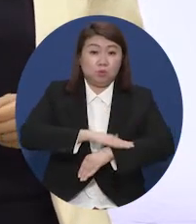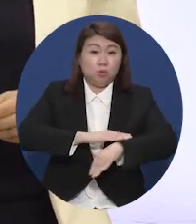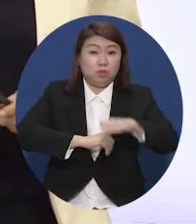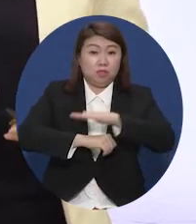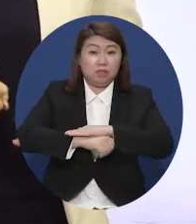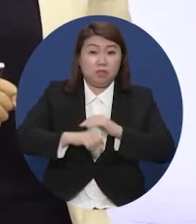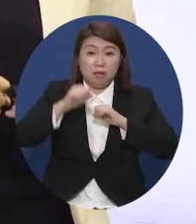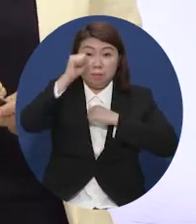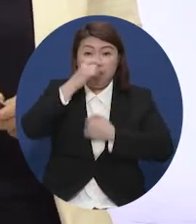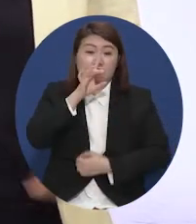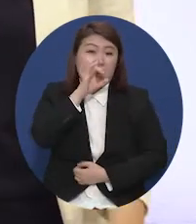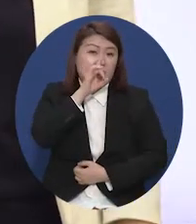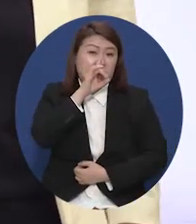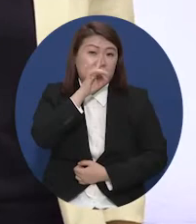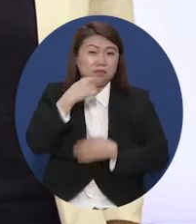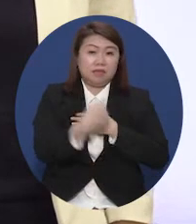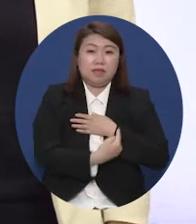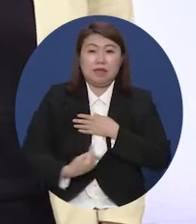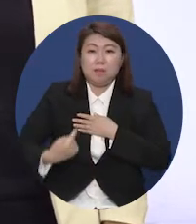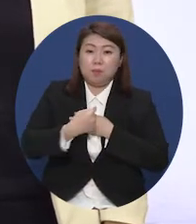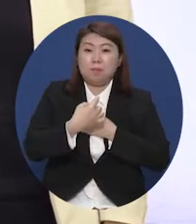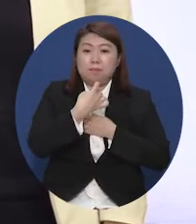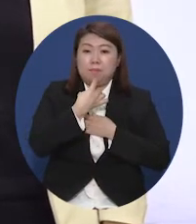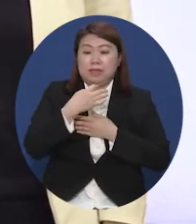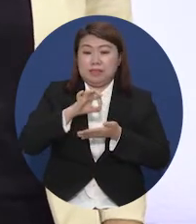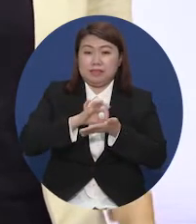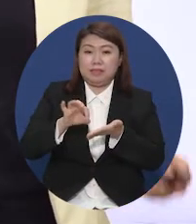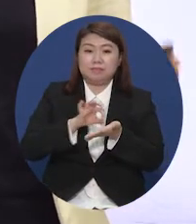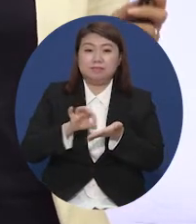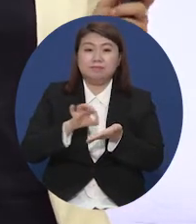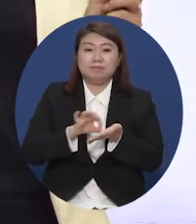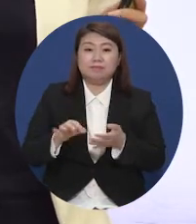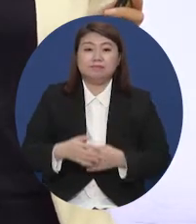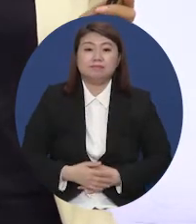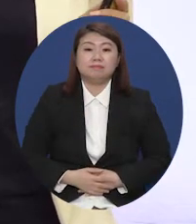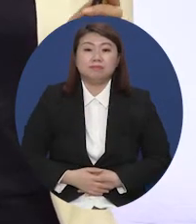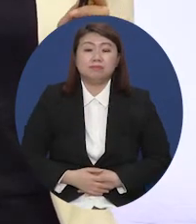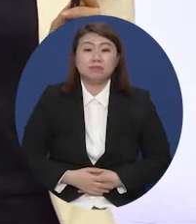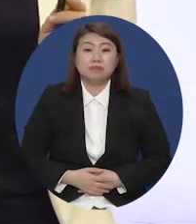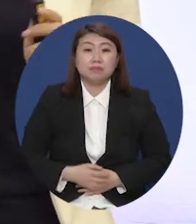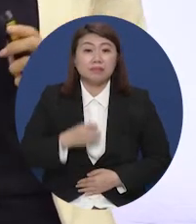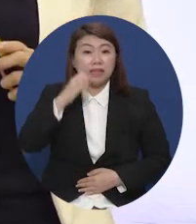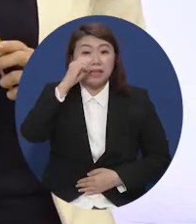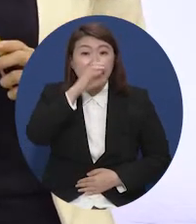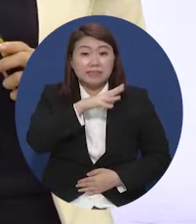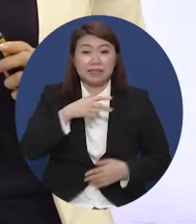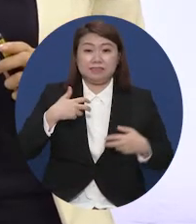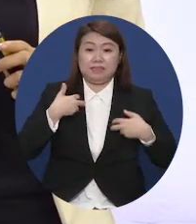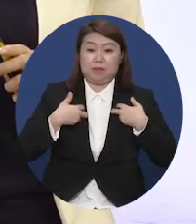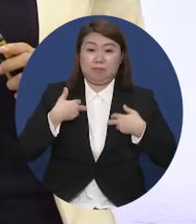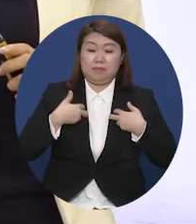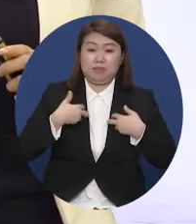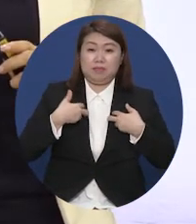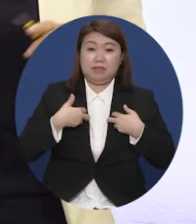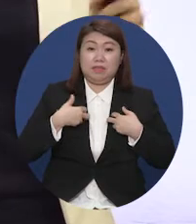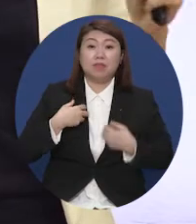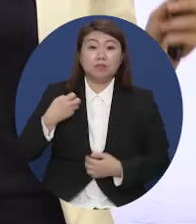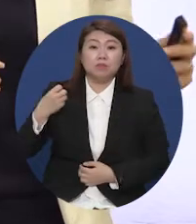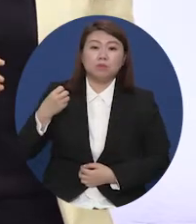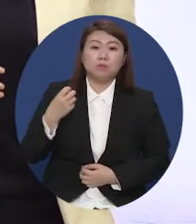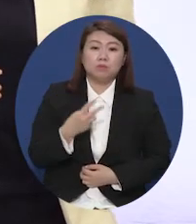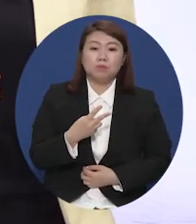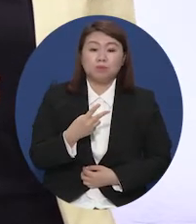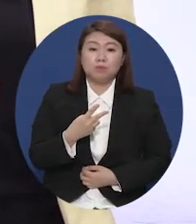발은 사용하지 않고 신체 일부분만을 사용했다고 합니다 이 공놀이는요 단순한 오락의 기능보다는